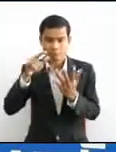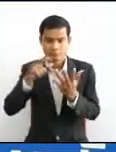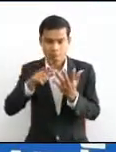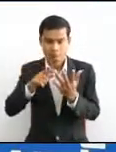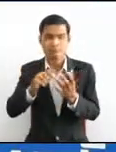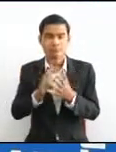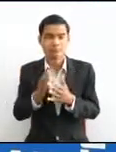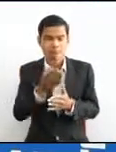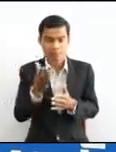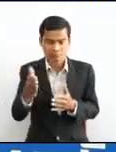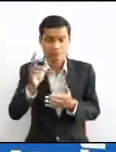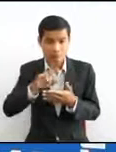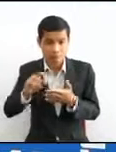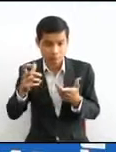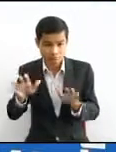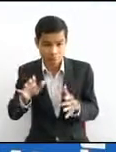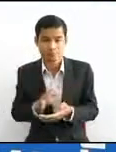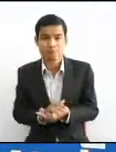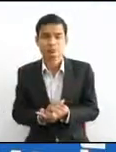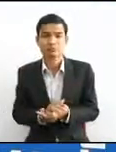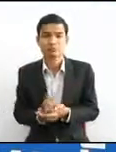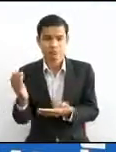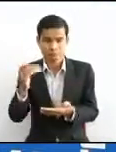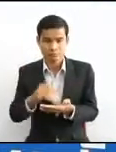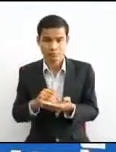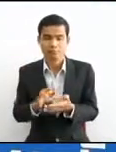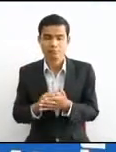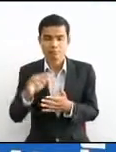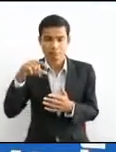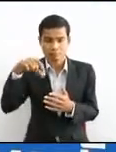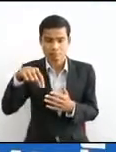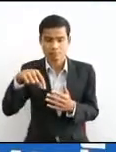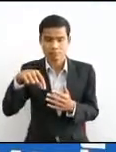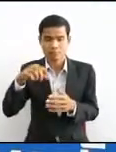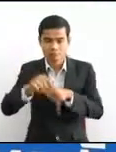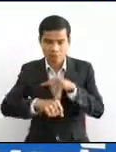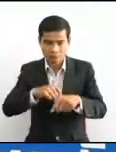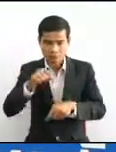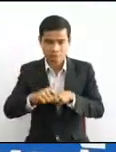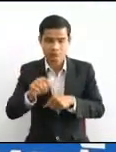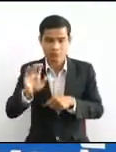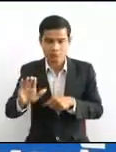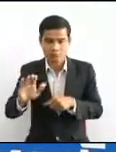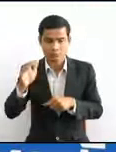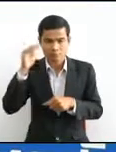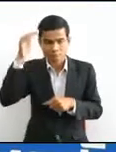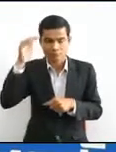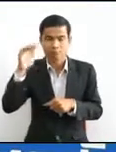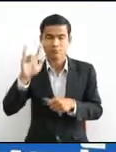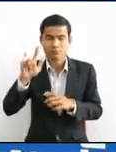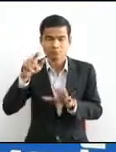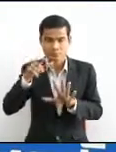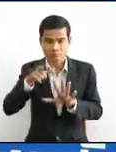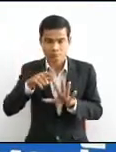chà là con tặng ọc nía sẽ xây hai nơi có một đoàn tiết con bòn bông cha